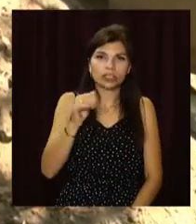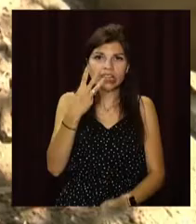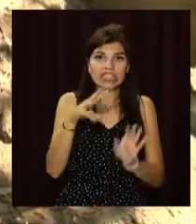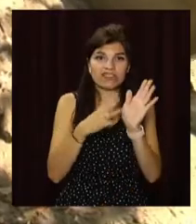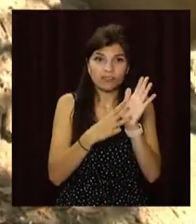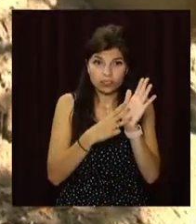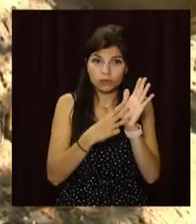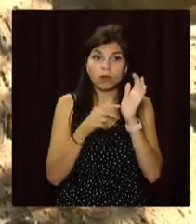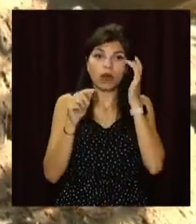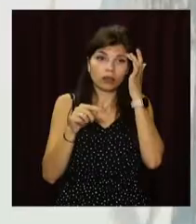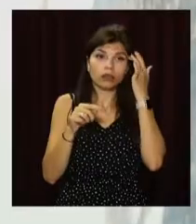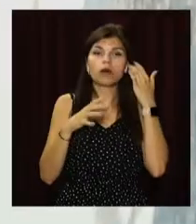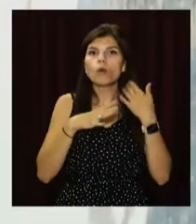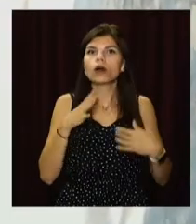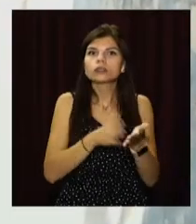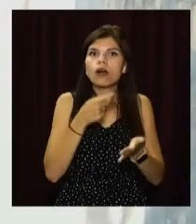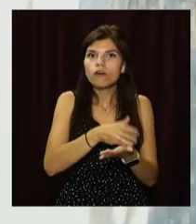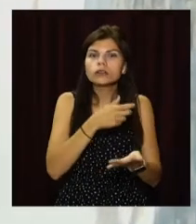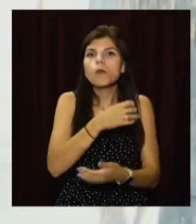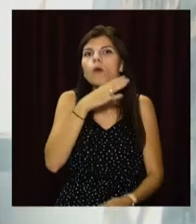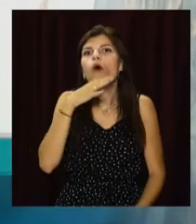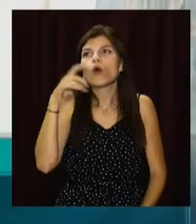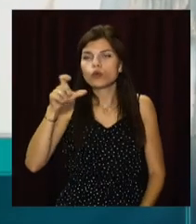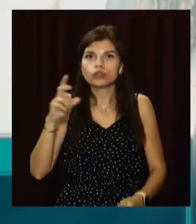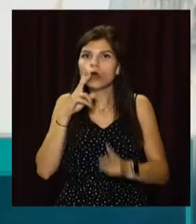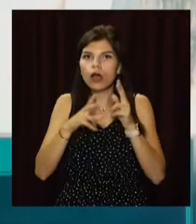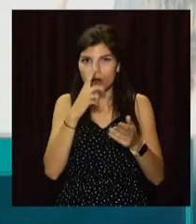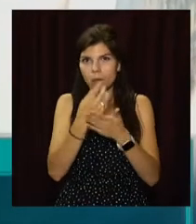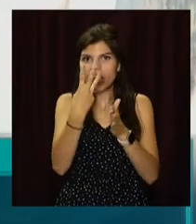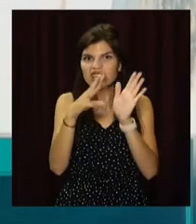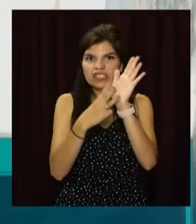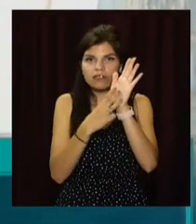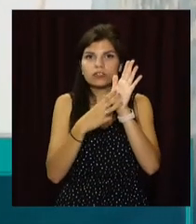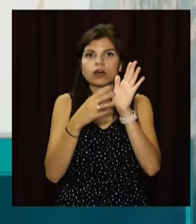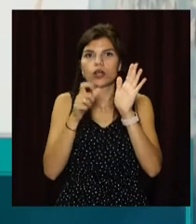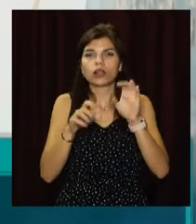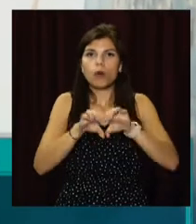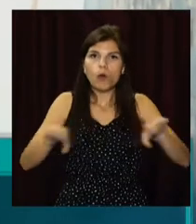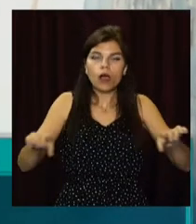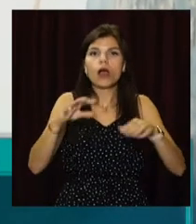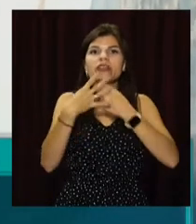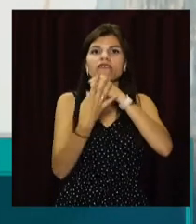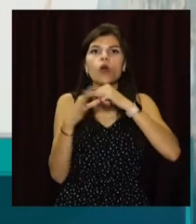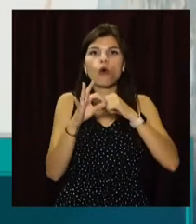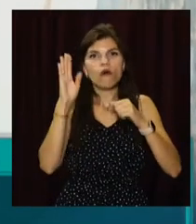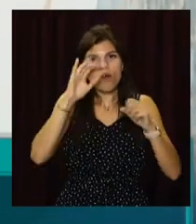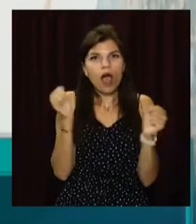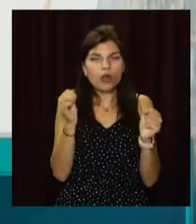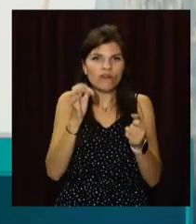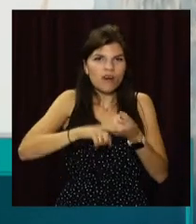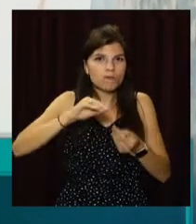38. По цьому адресу була маса заявок ЄДС, порядка 38 заявок по каналізації, 19 по холодному